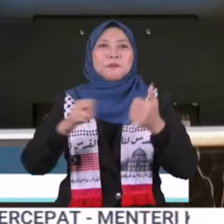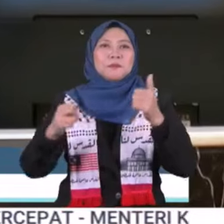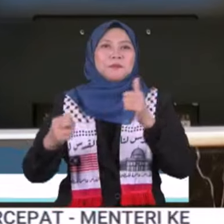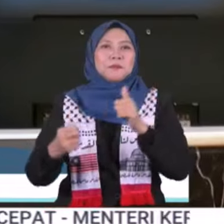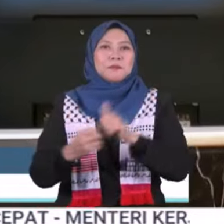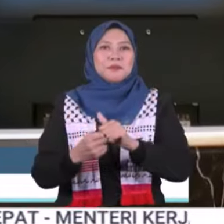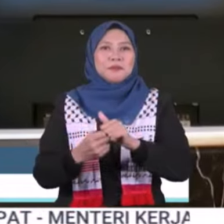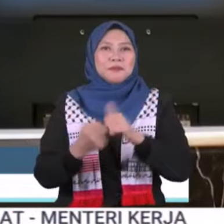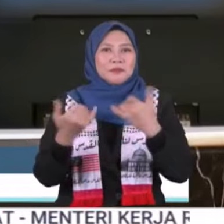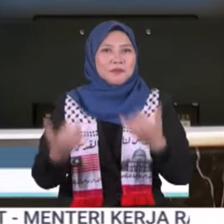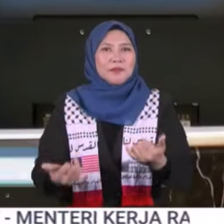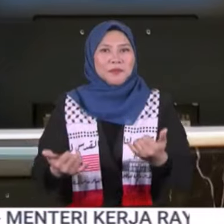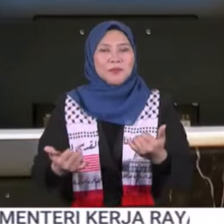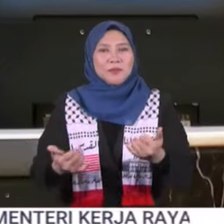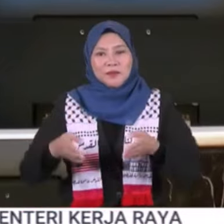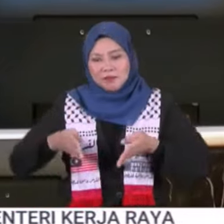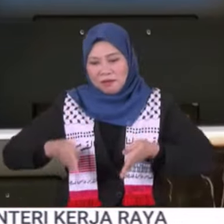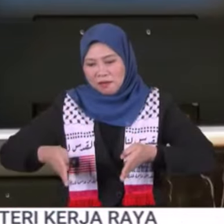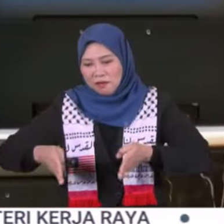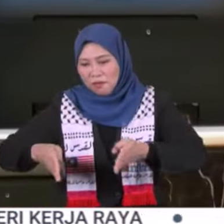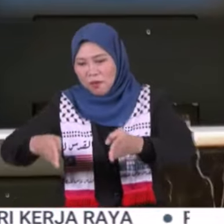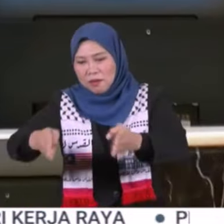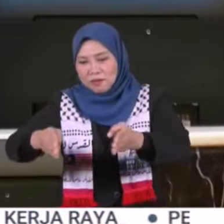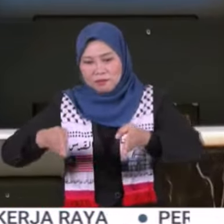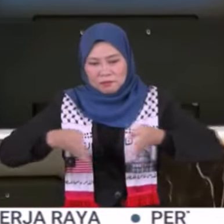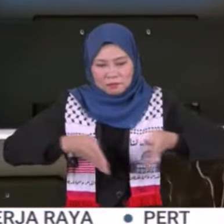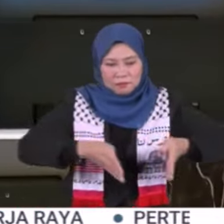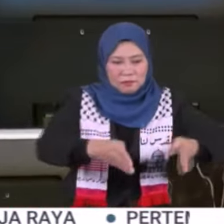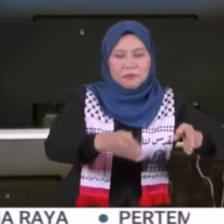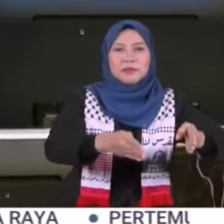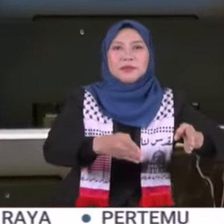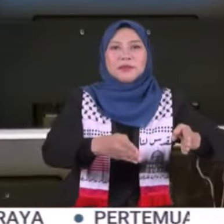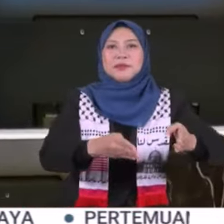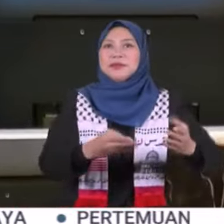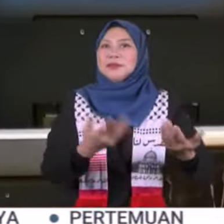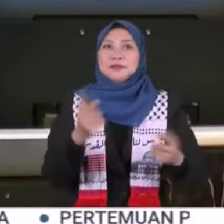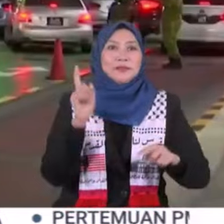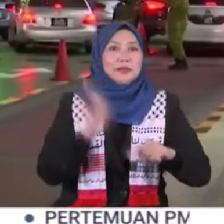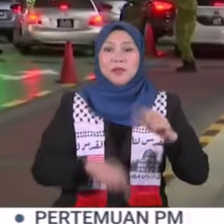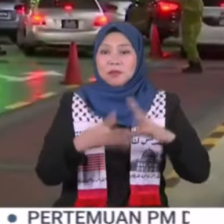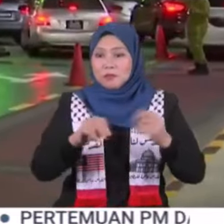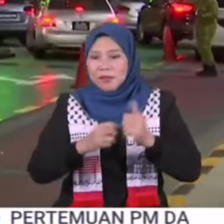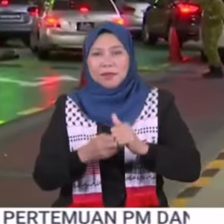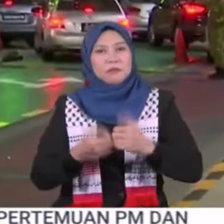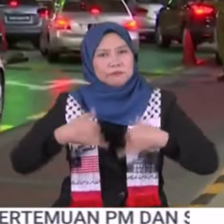yang menghantui rakyat ini tidak diselesaikan.